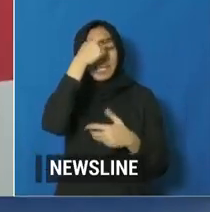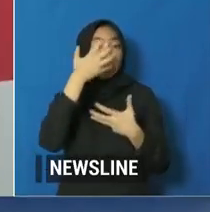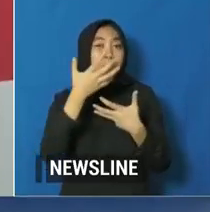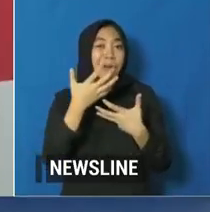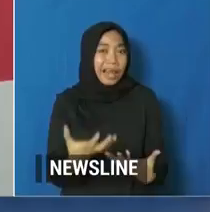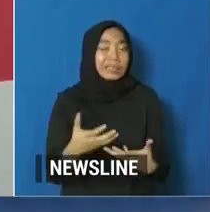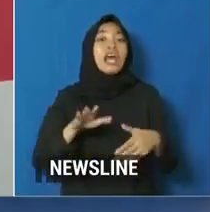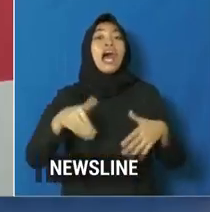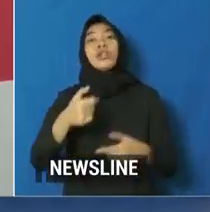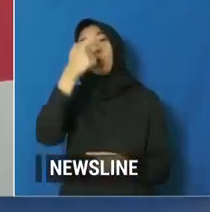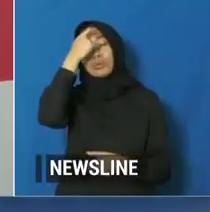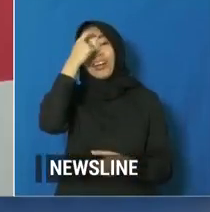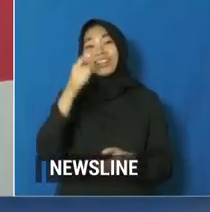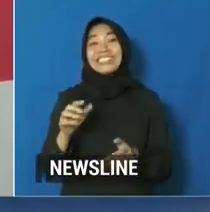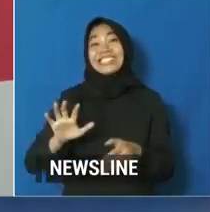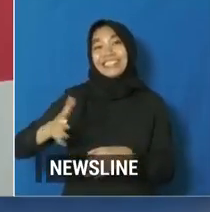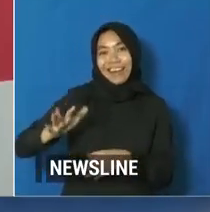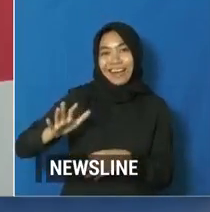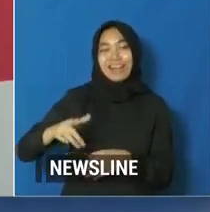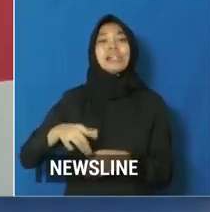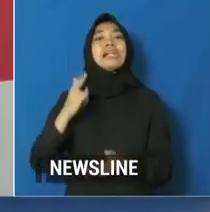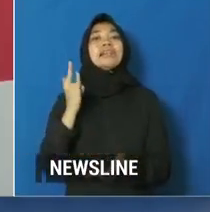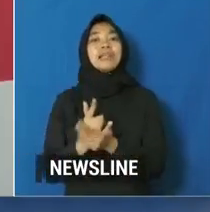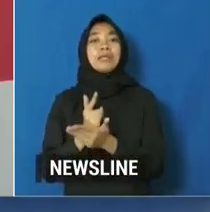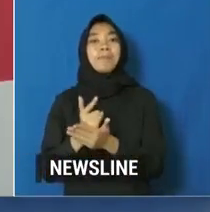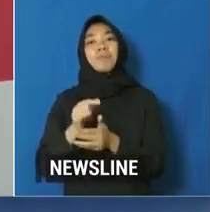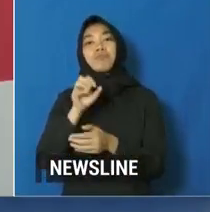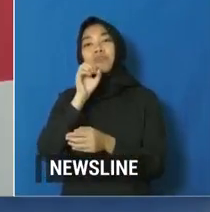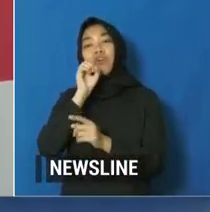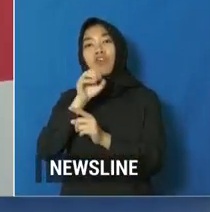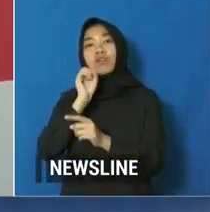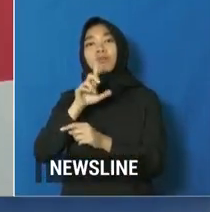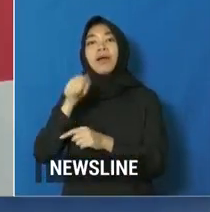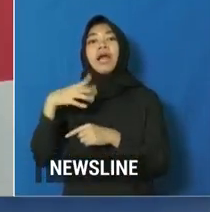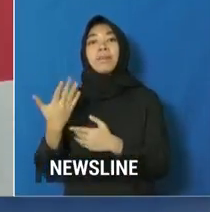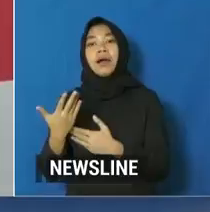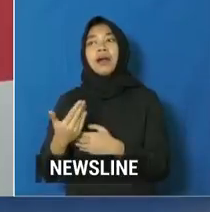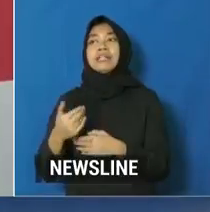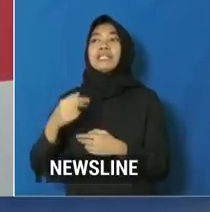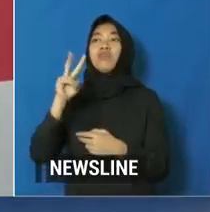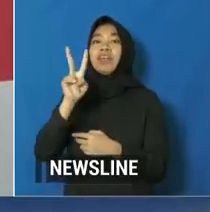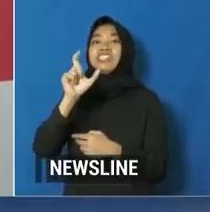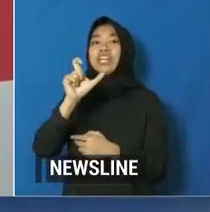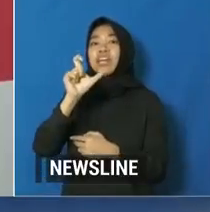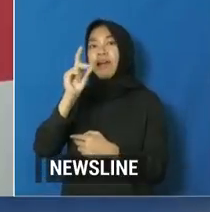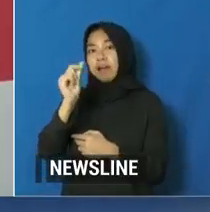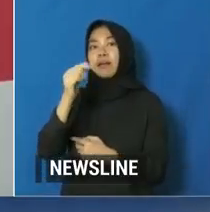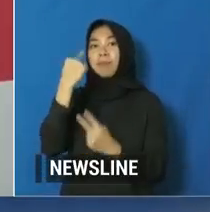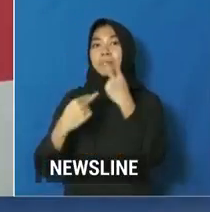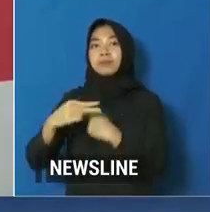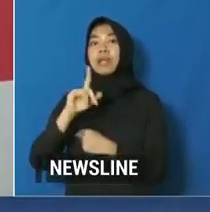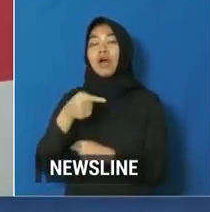sedang, maka tetap harus dilakukan konfirmasi dengan menggunakan pemeriksaan PCR. Karena ini menjadi